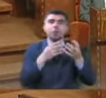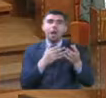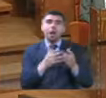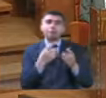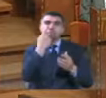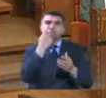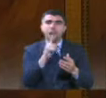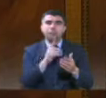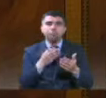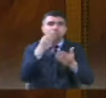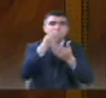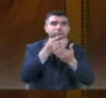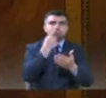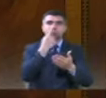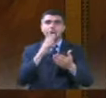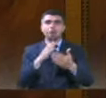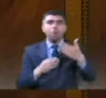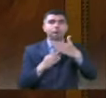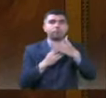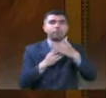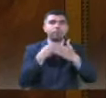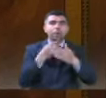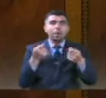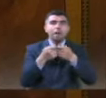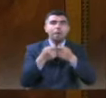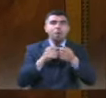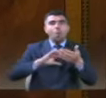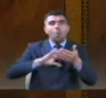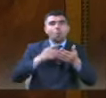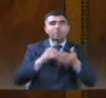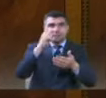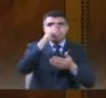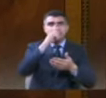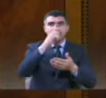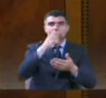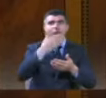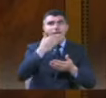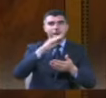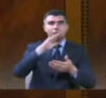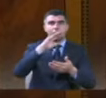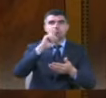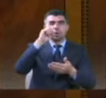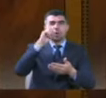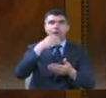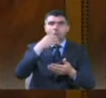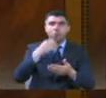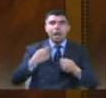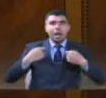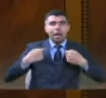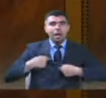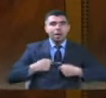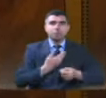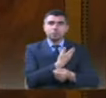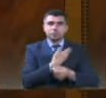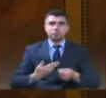يتقادفها بعضا لبعض خوفا من أنها تشتعل في ثياب أحدهم. الحمد لله وصلنا إلى رئيس حكومة وحكومة